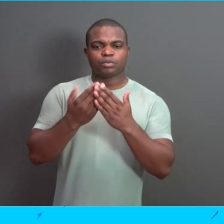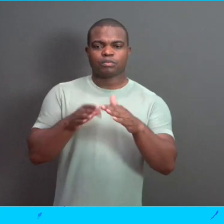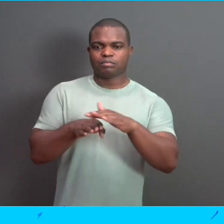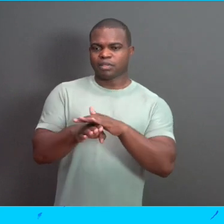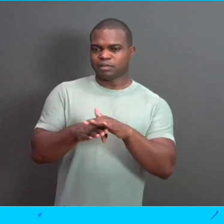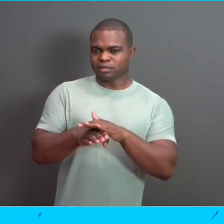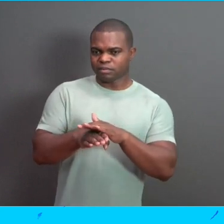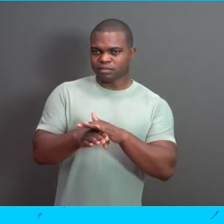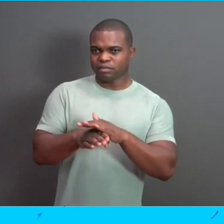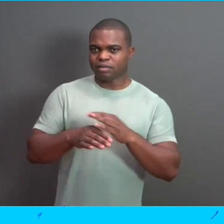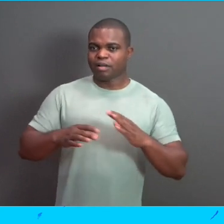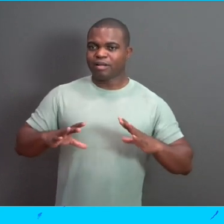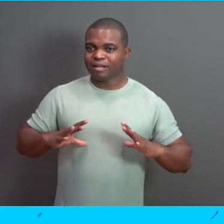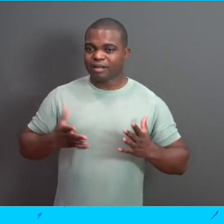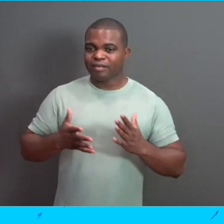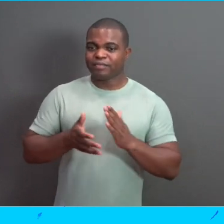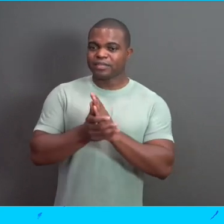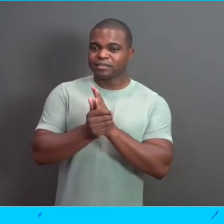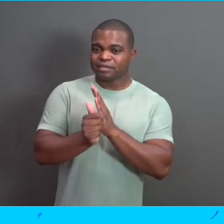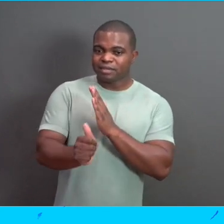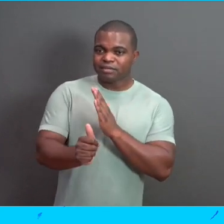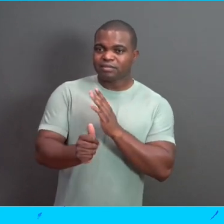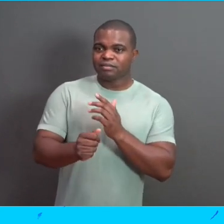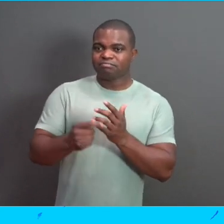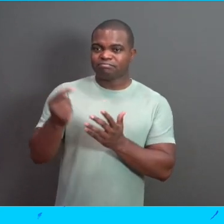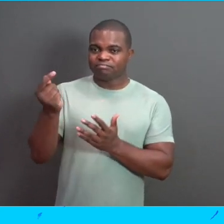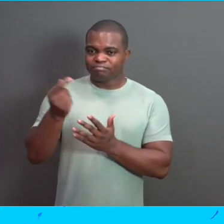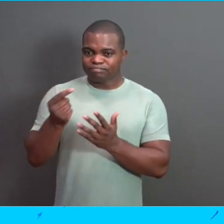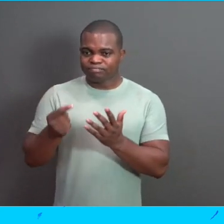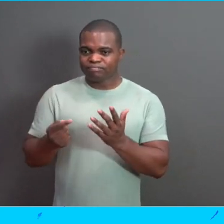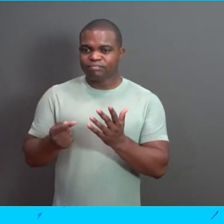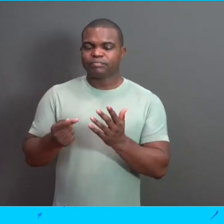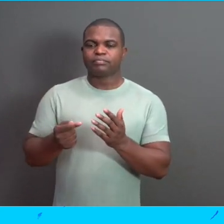peuvent faire les adolescents devenir des adultes d'une forme sûre.